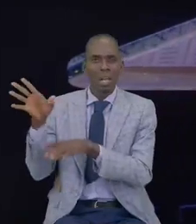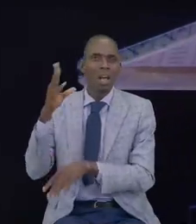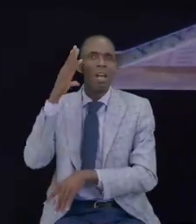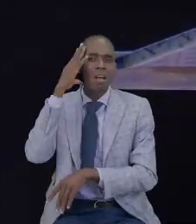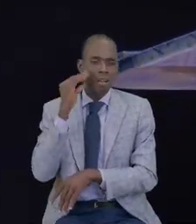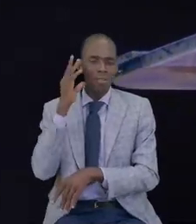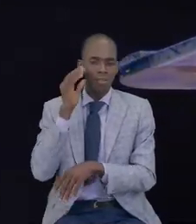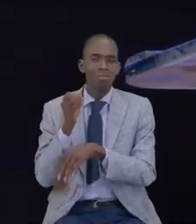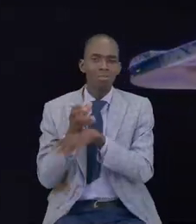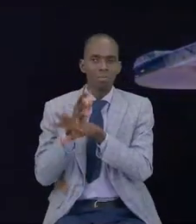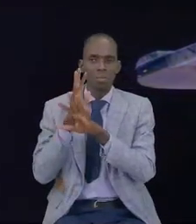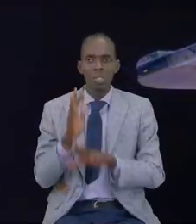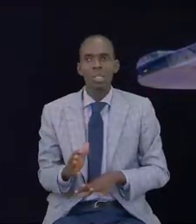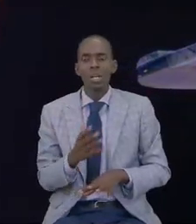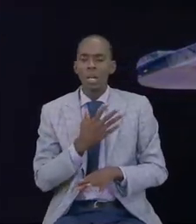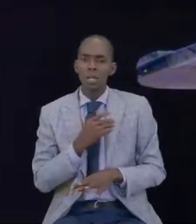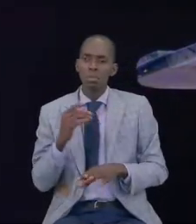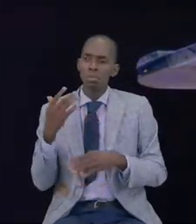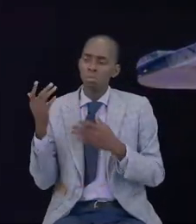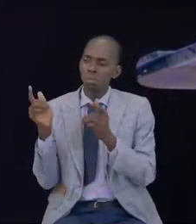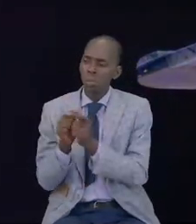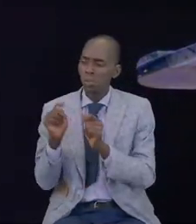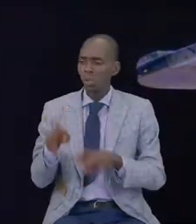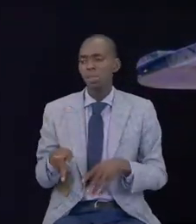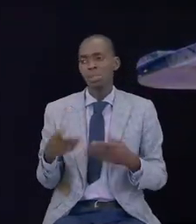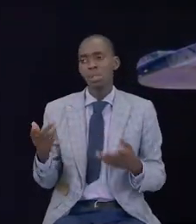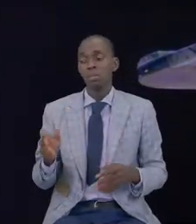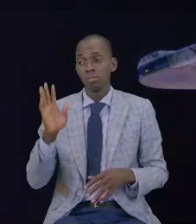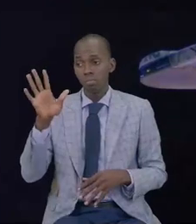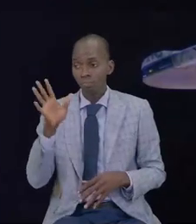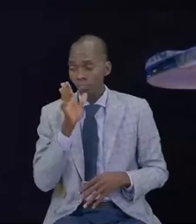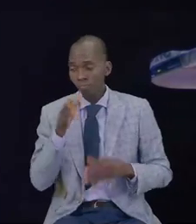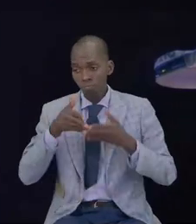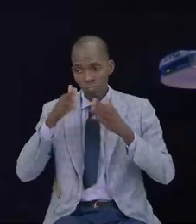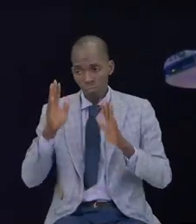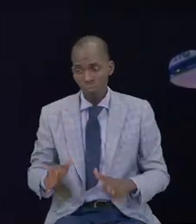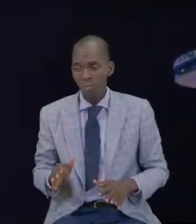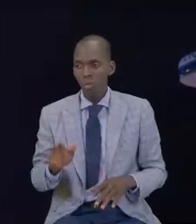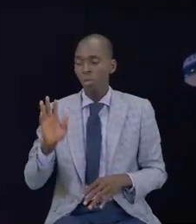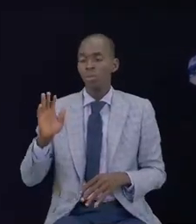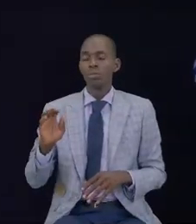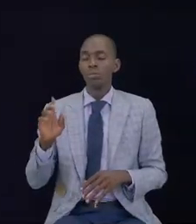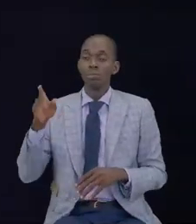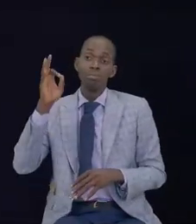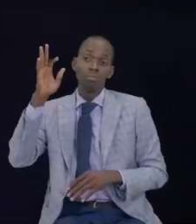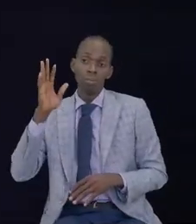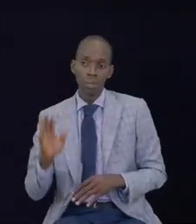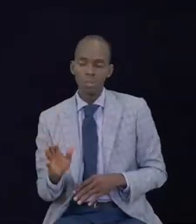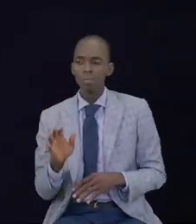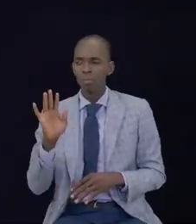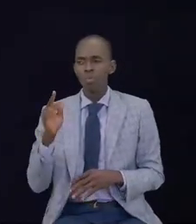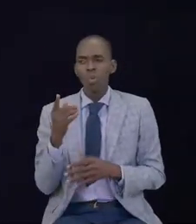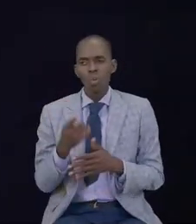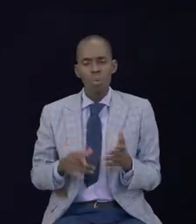pasteur, ou dirigeant des femmes, oh, j'ai tel défi. Qu'est-ce que je dois faire? Ah, ne parle